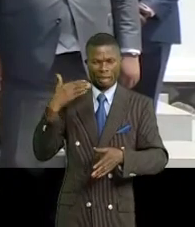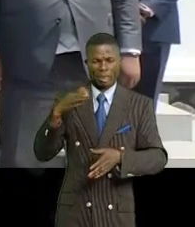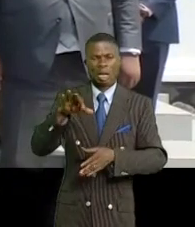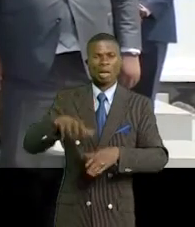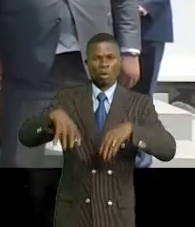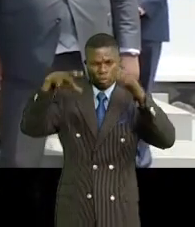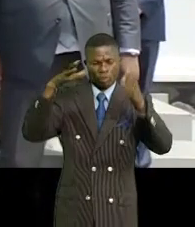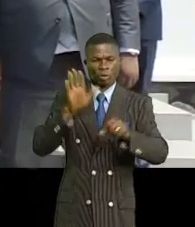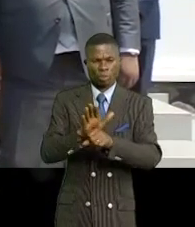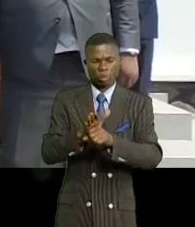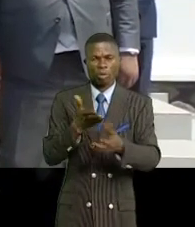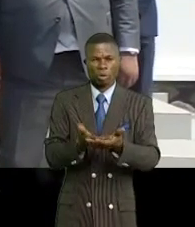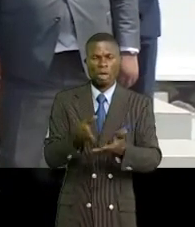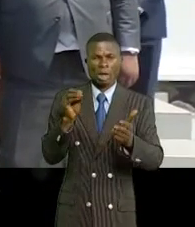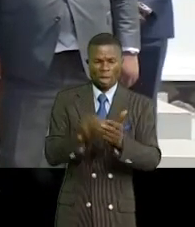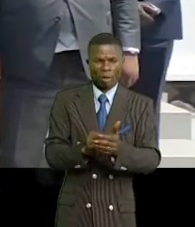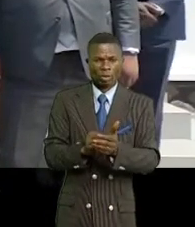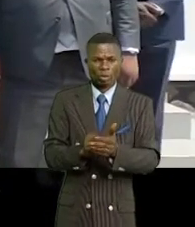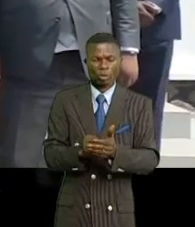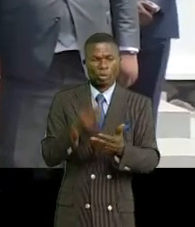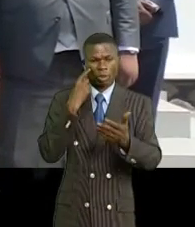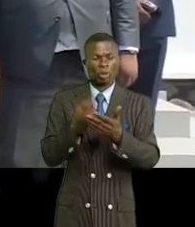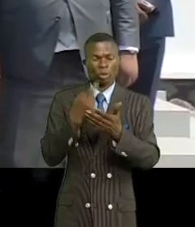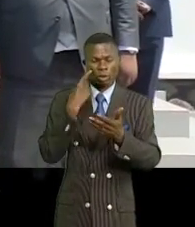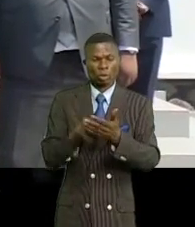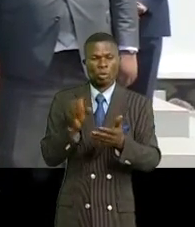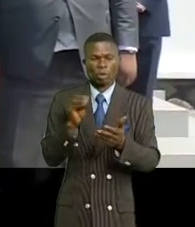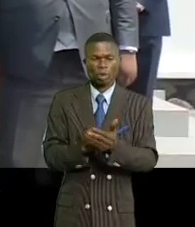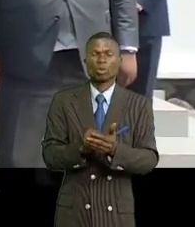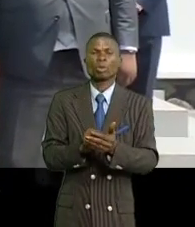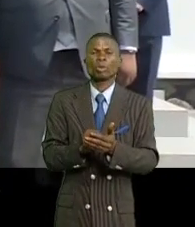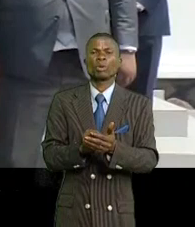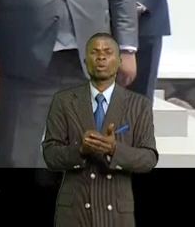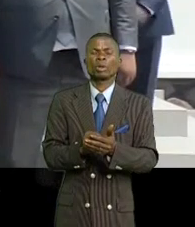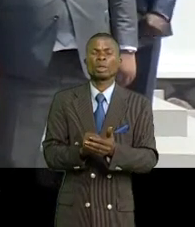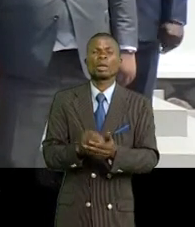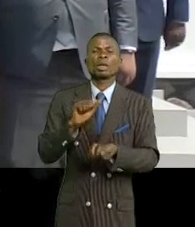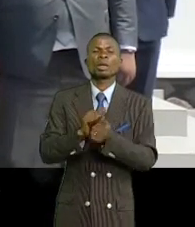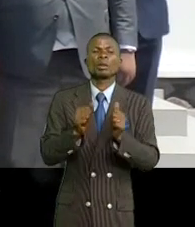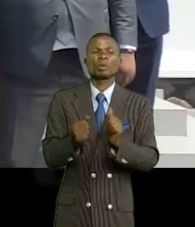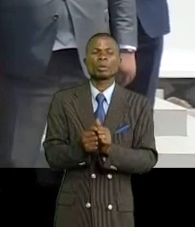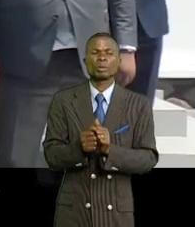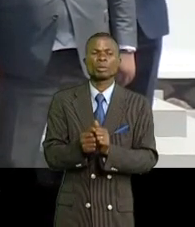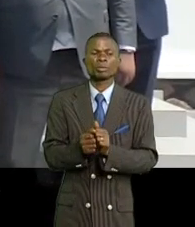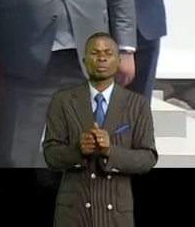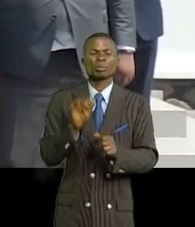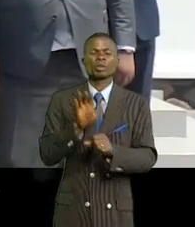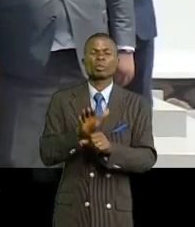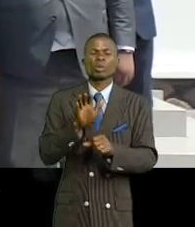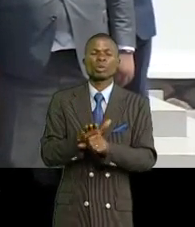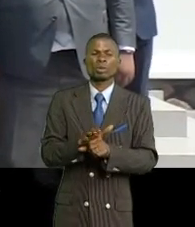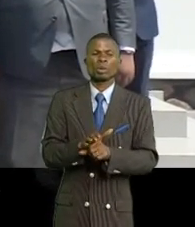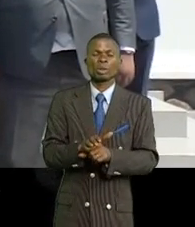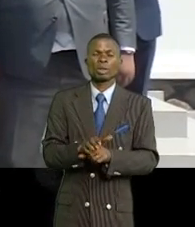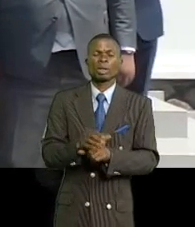niveau interne. Mais également à cet effet, il a été constaté qu'il y a un certain nombre